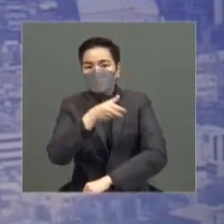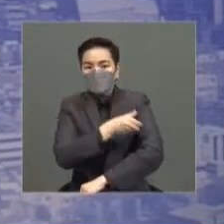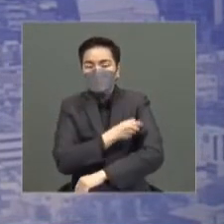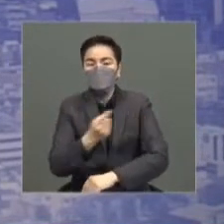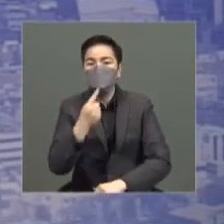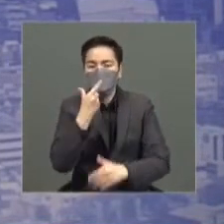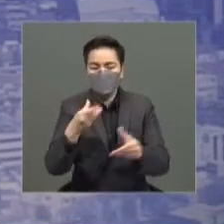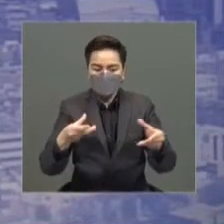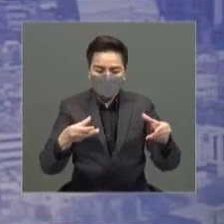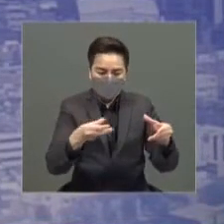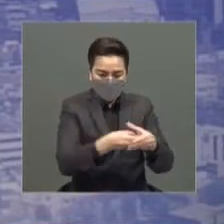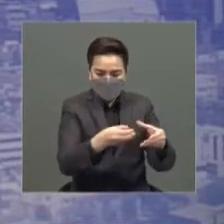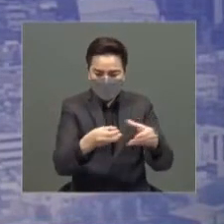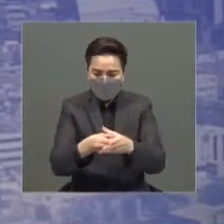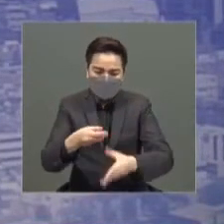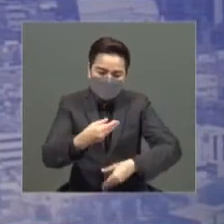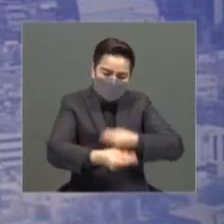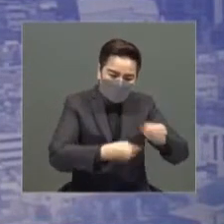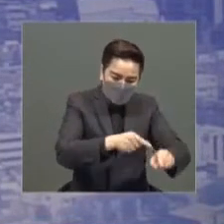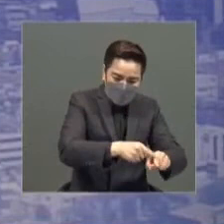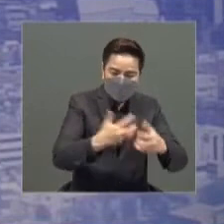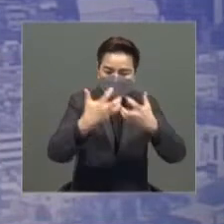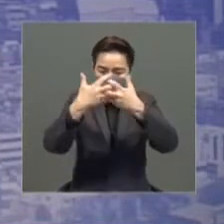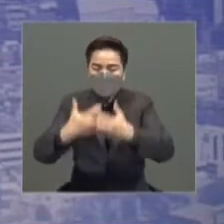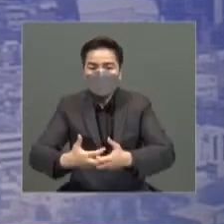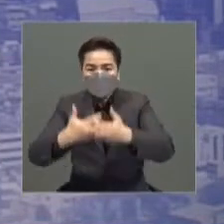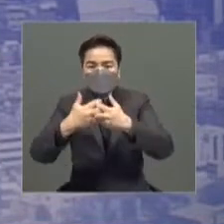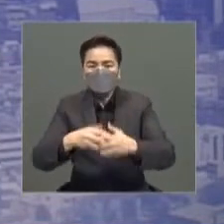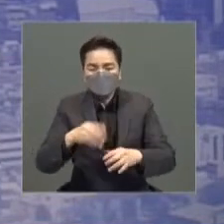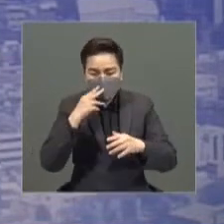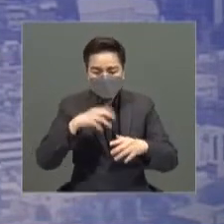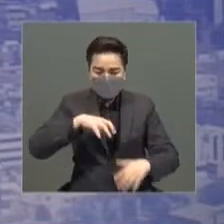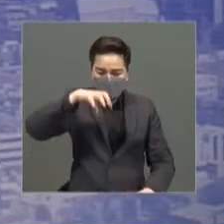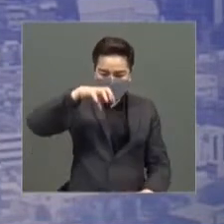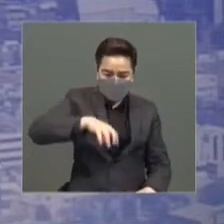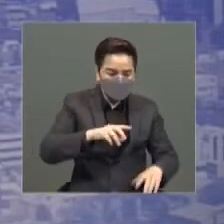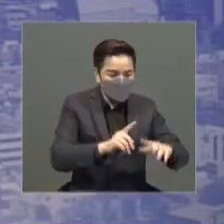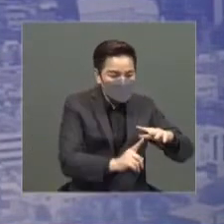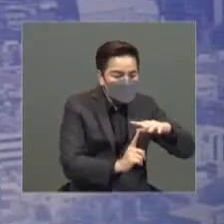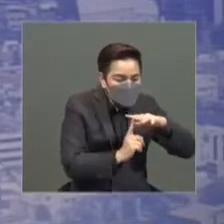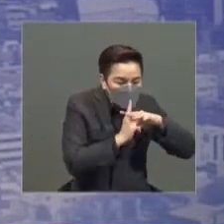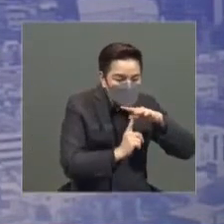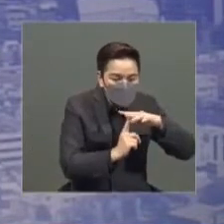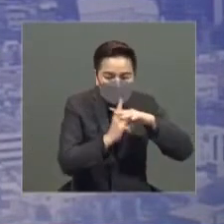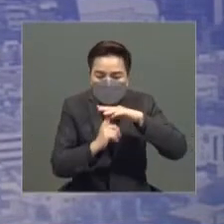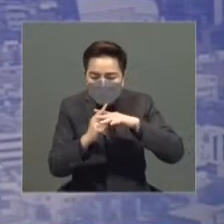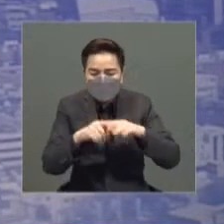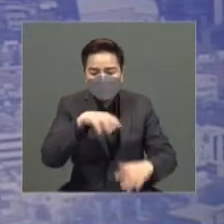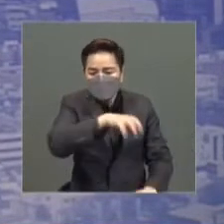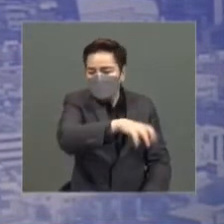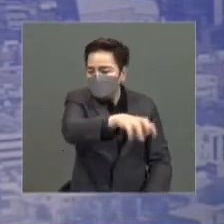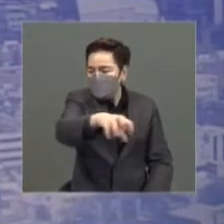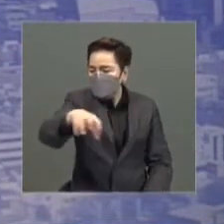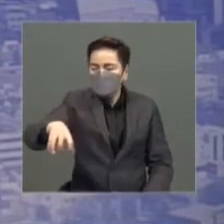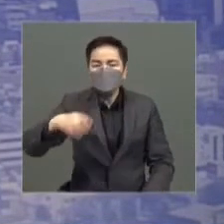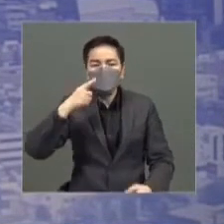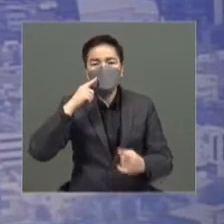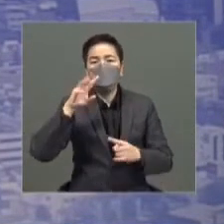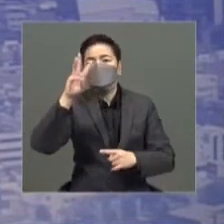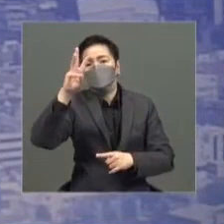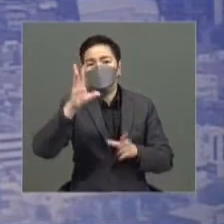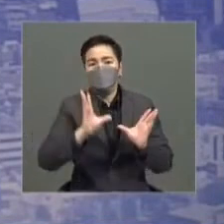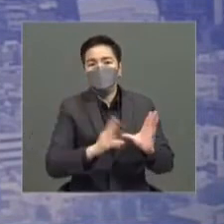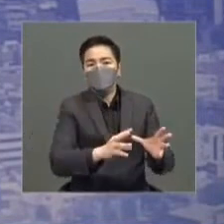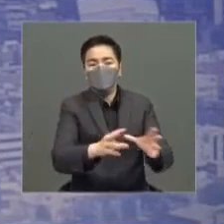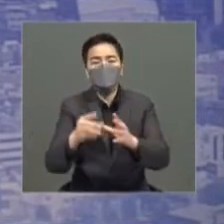ติดเชื้อเป็นกลุ่มก้อนที่ตลาดที่โรงงานพอไปตั้งจุดตรวจตาม6กลุ่มเขต6โนดเนี่ยนะคะ